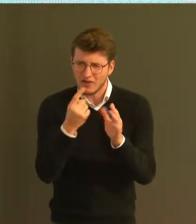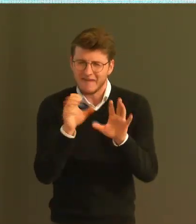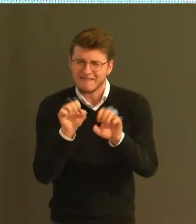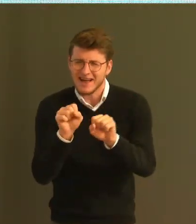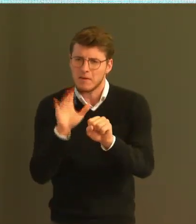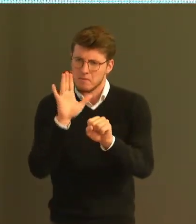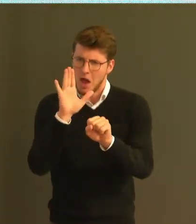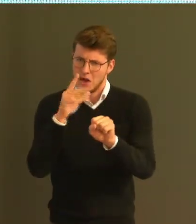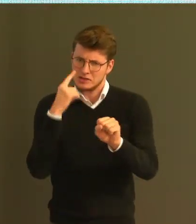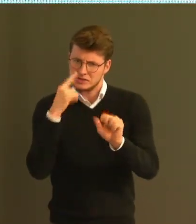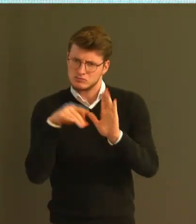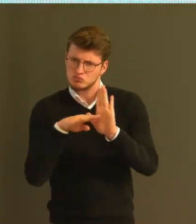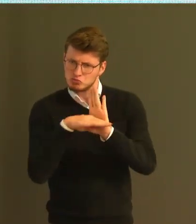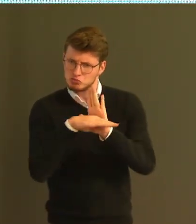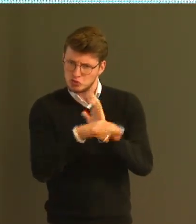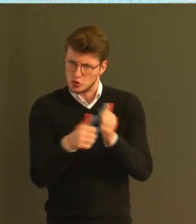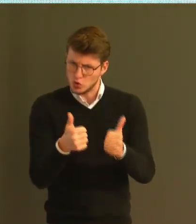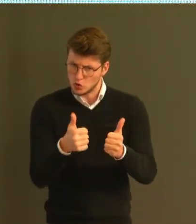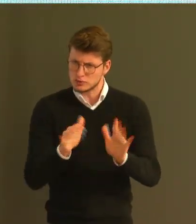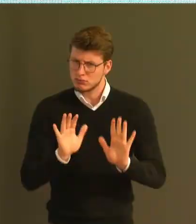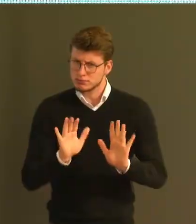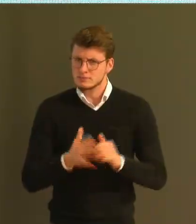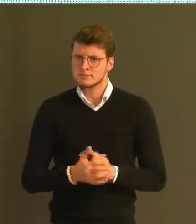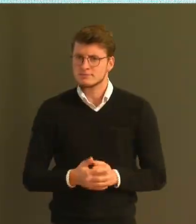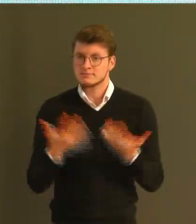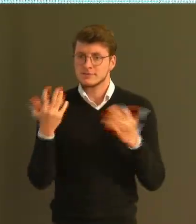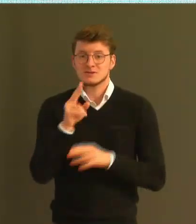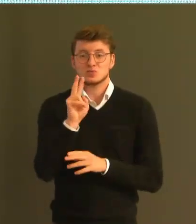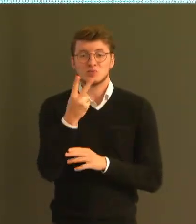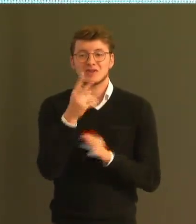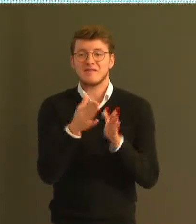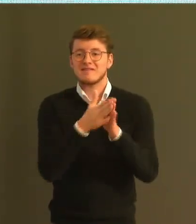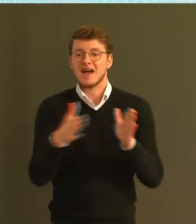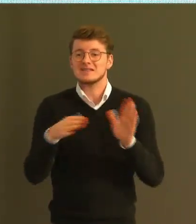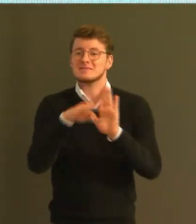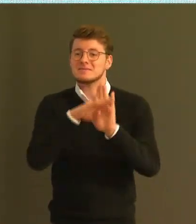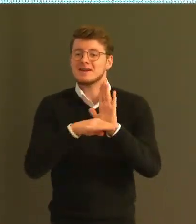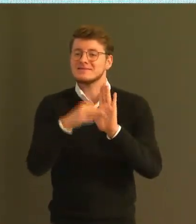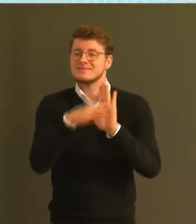le trait est détruite phase vendre sous pauline événement très